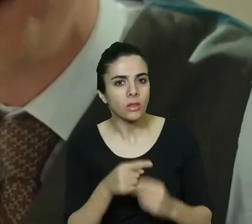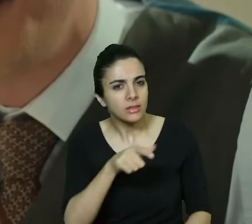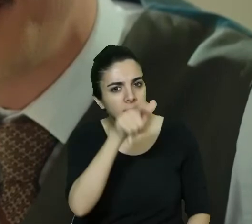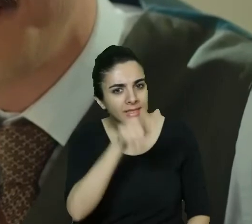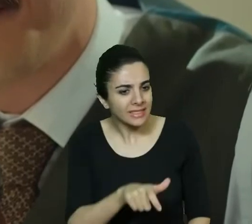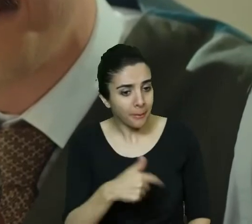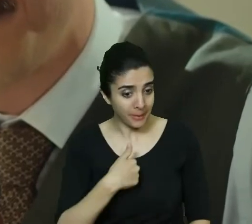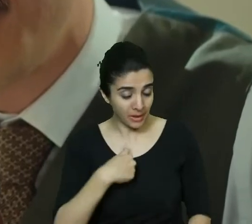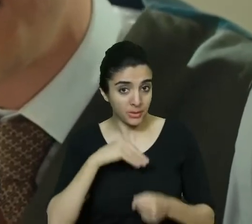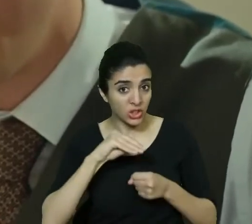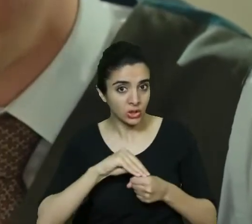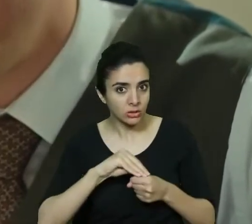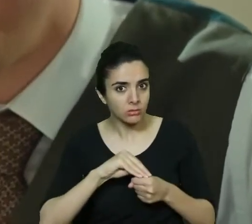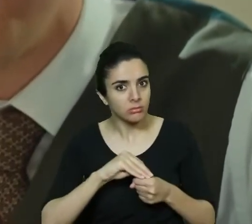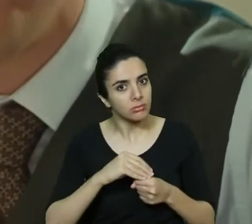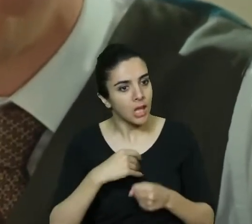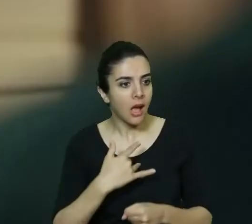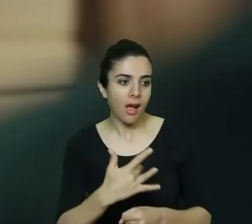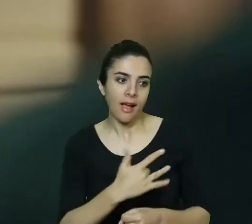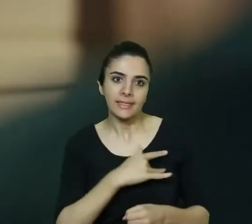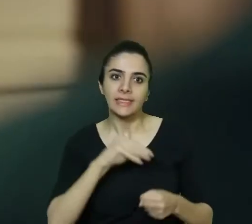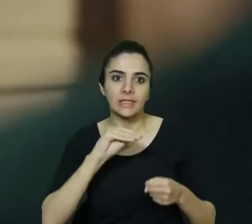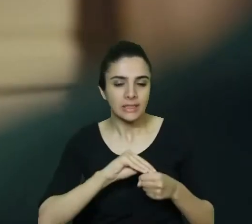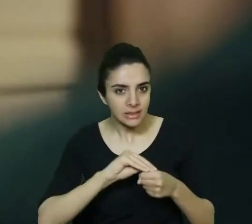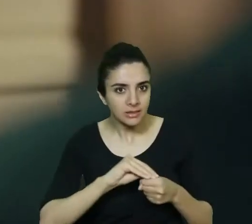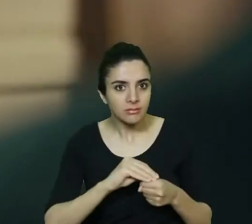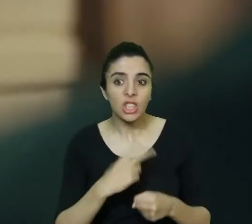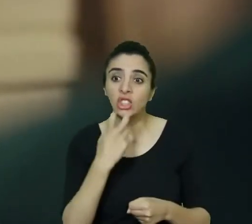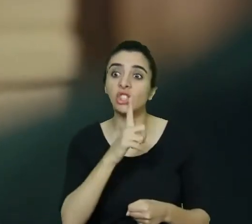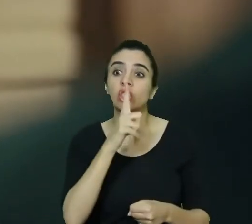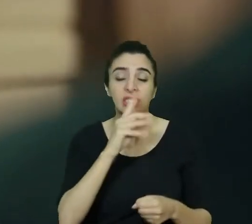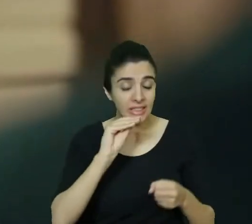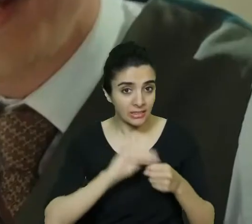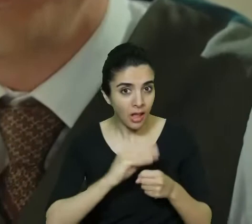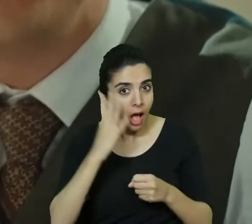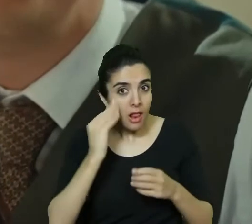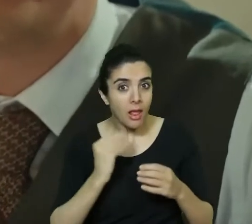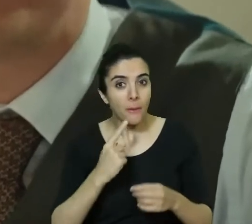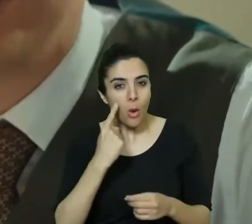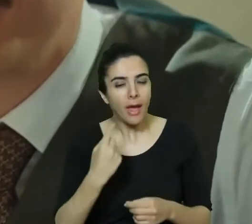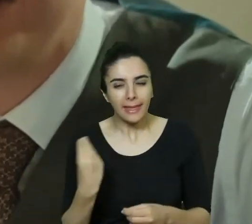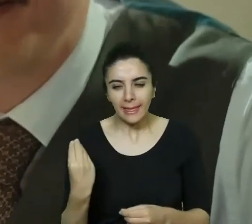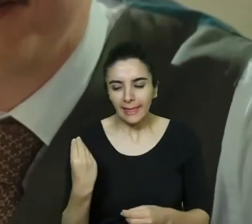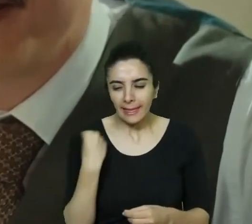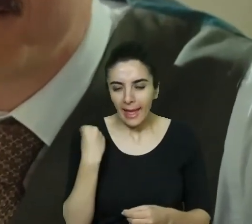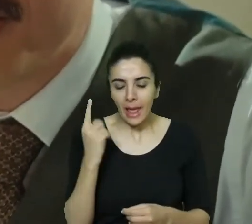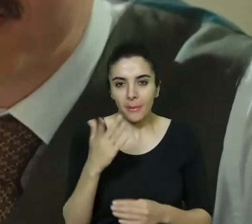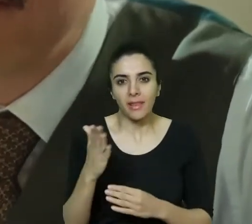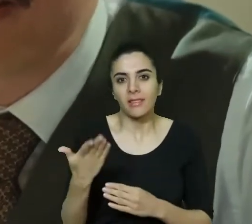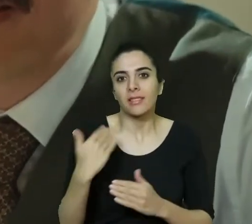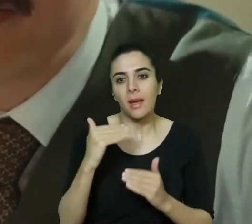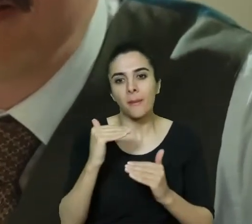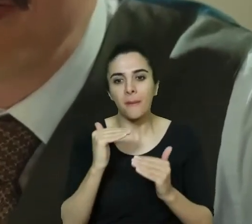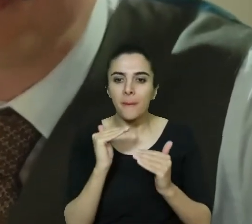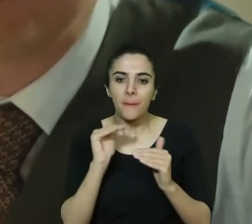Sen benim için hem manevi anlamda hem de şiir anlamında yeni bir merhalenin, başka